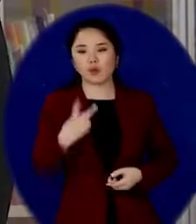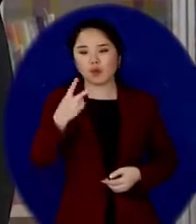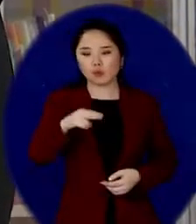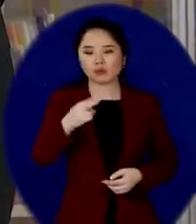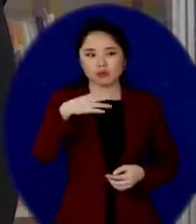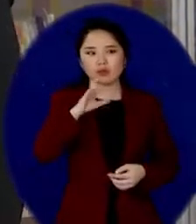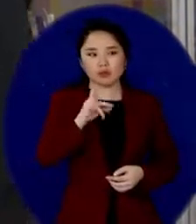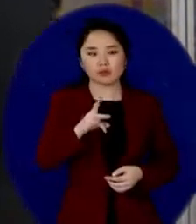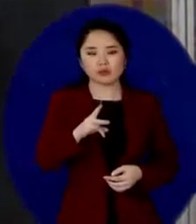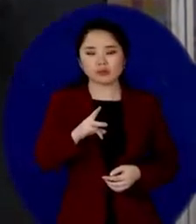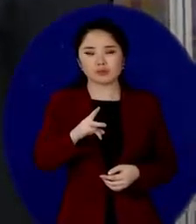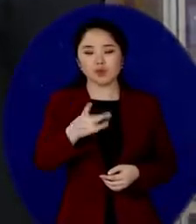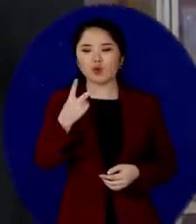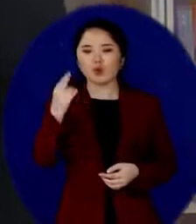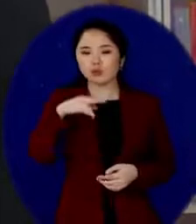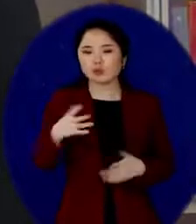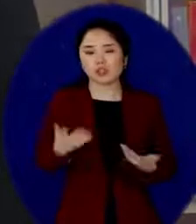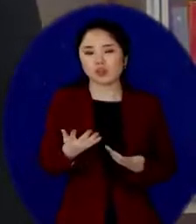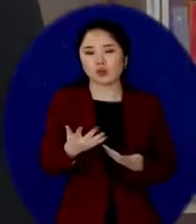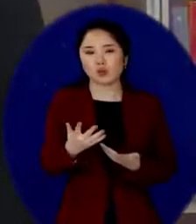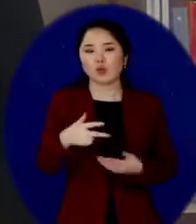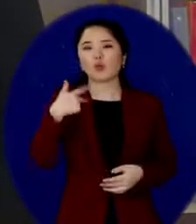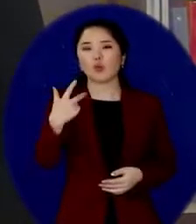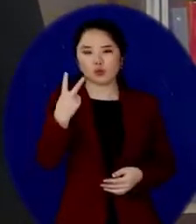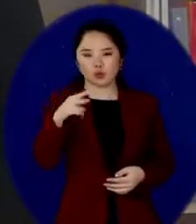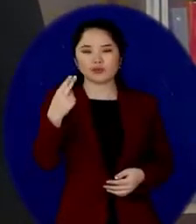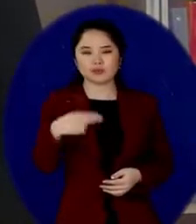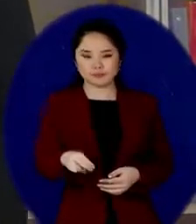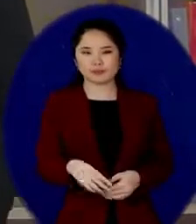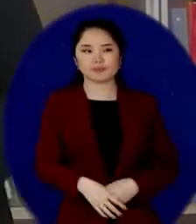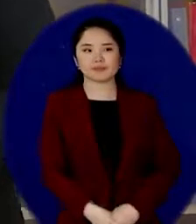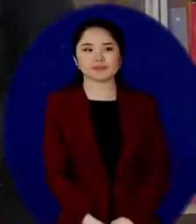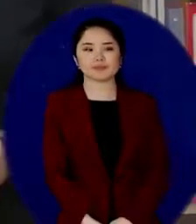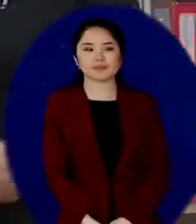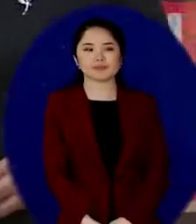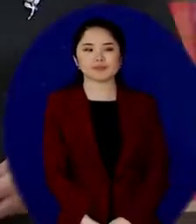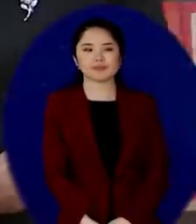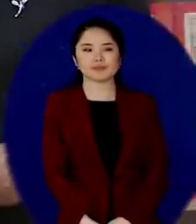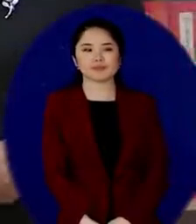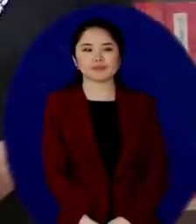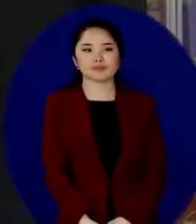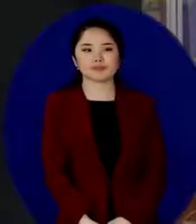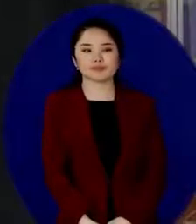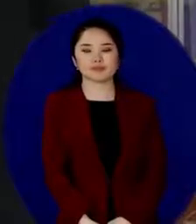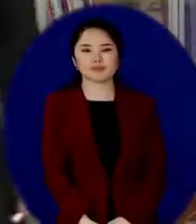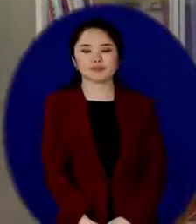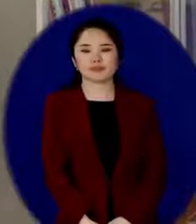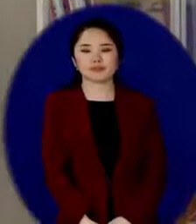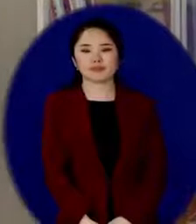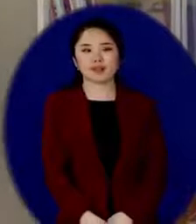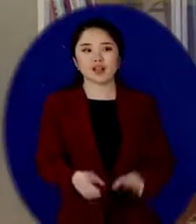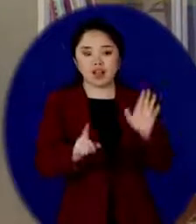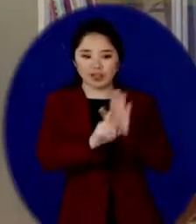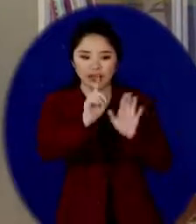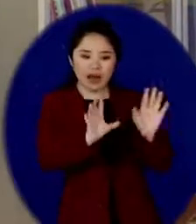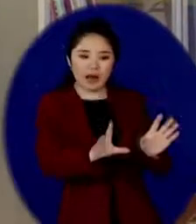үлдсэн. Хэд үлдлээ? 3 үлдсэн. За, ингэж тэмдэглэх юм байна. Эхний